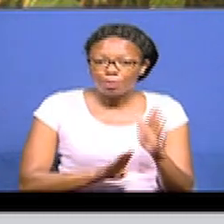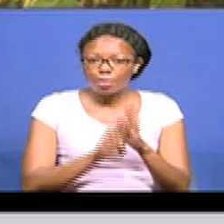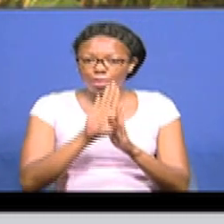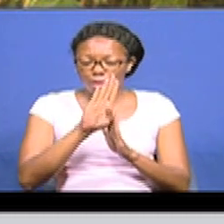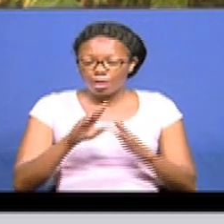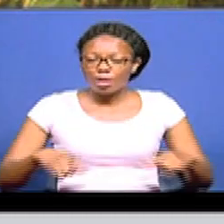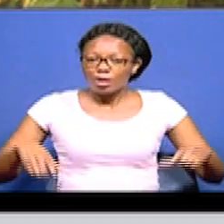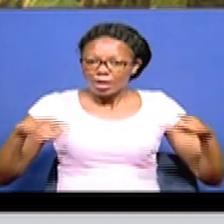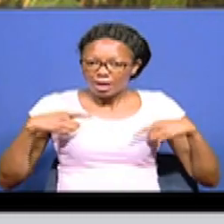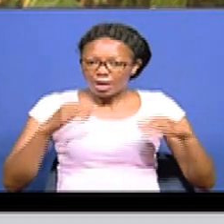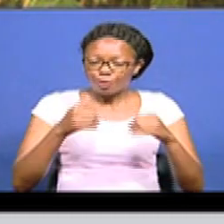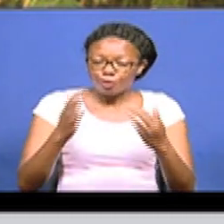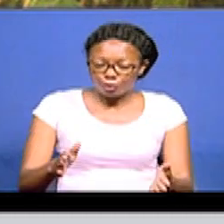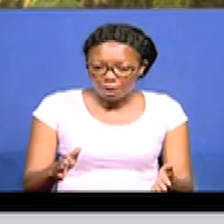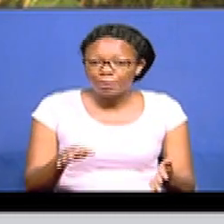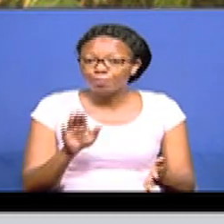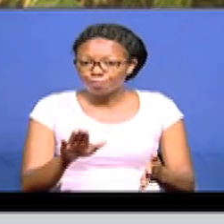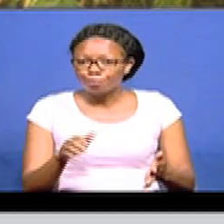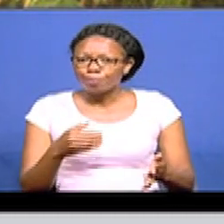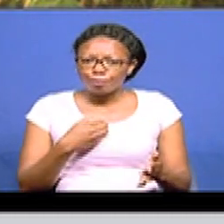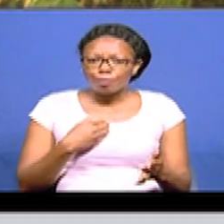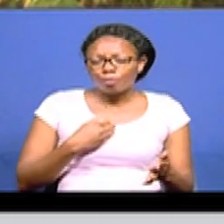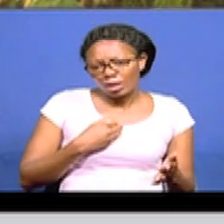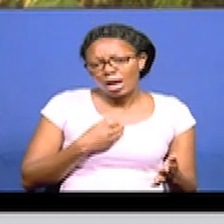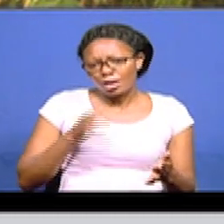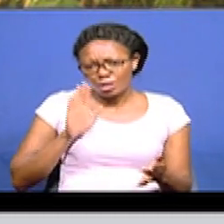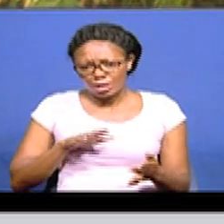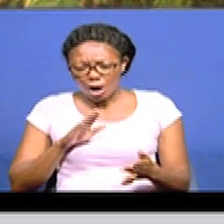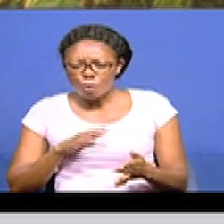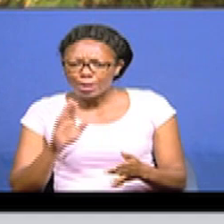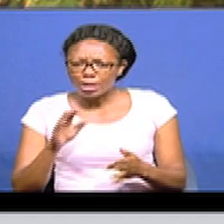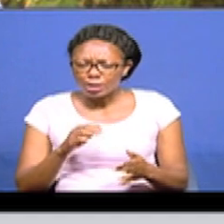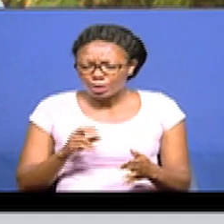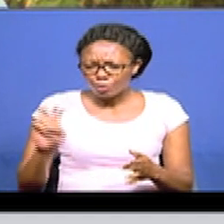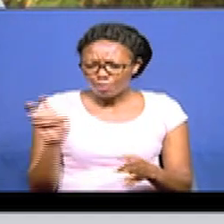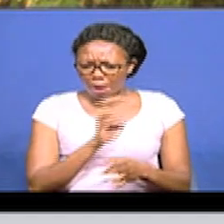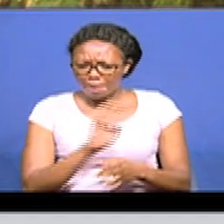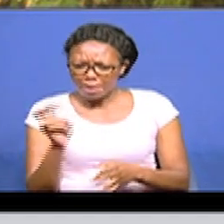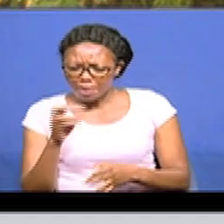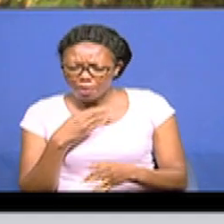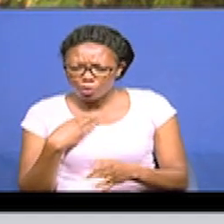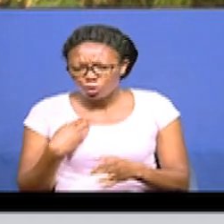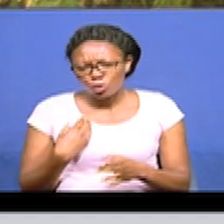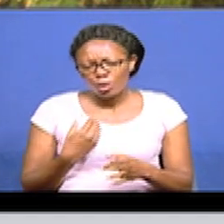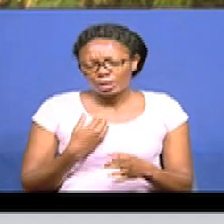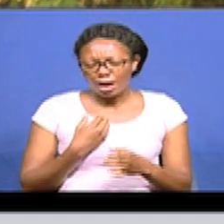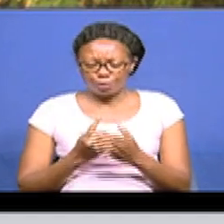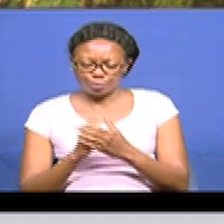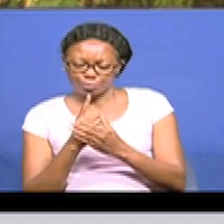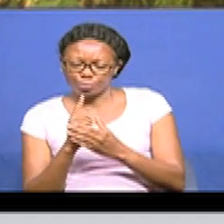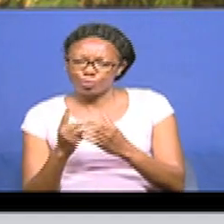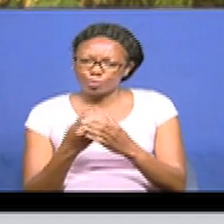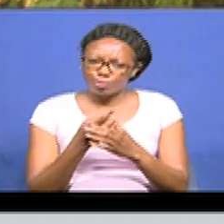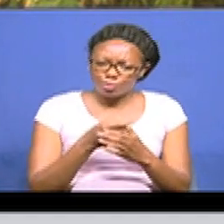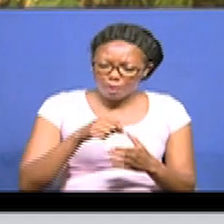Katika pelka pelka zake, bimu yake za kutafuta miche kwa ajili ya kilimo chake cha kijumba, kilimsukuma kuanzisha